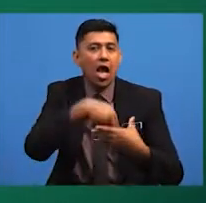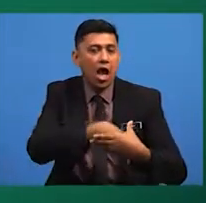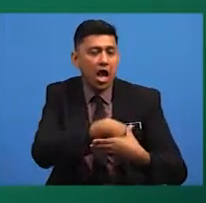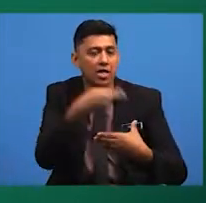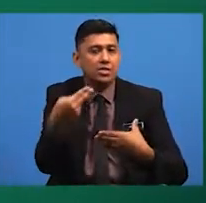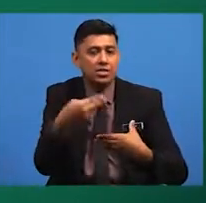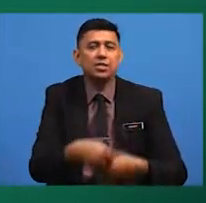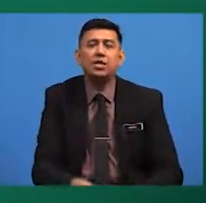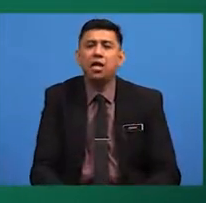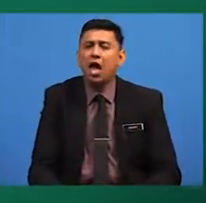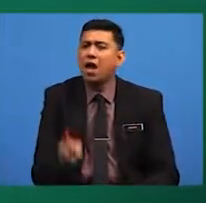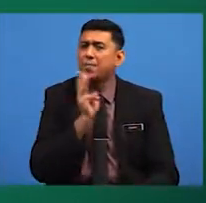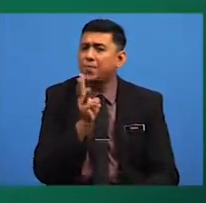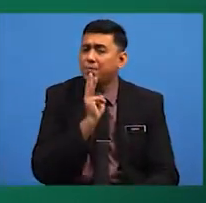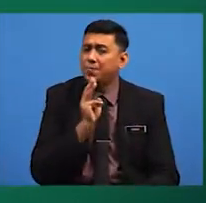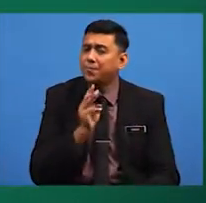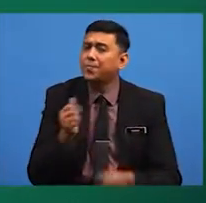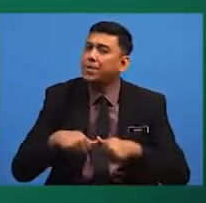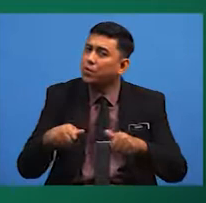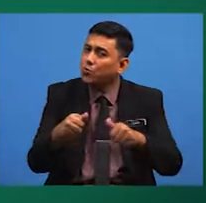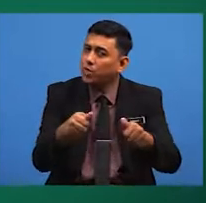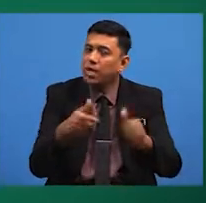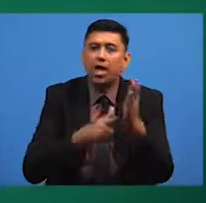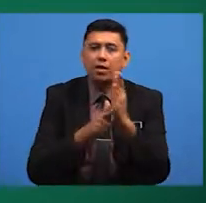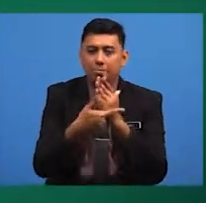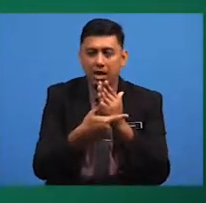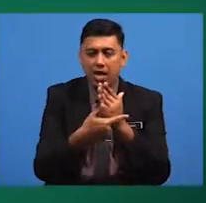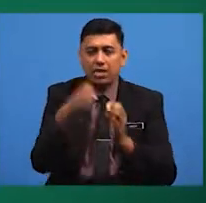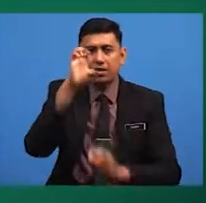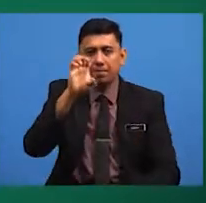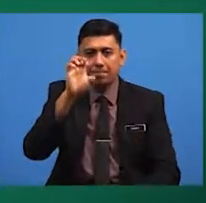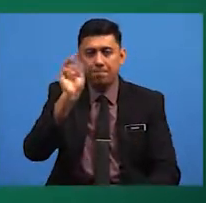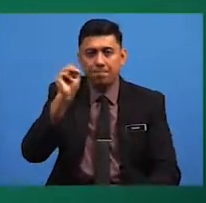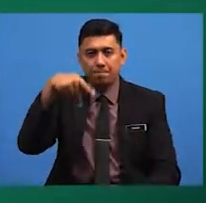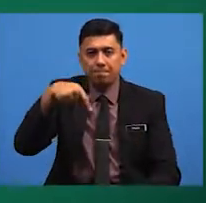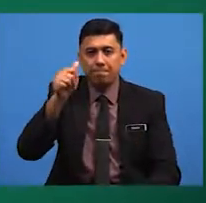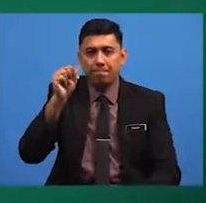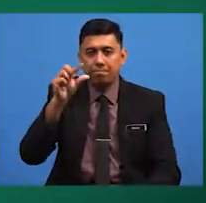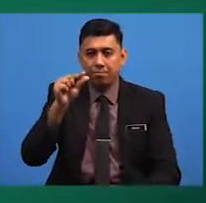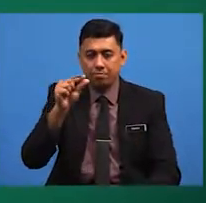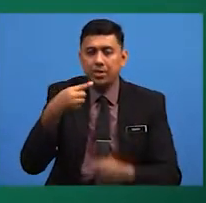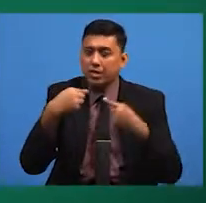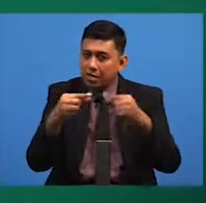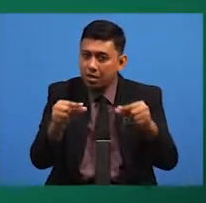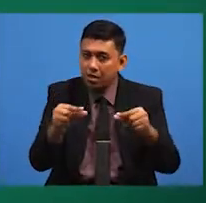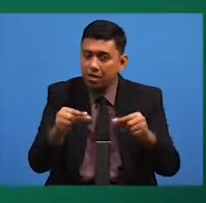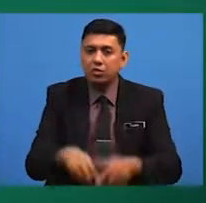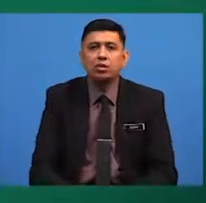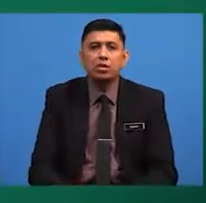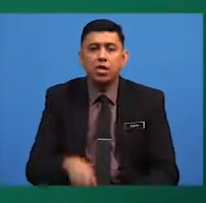apabila air yang mengalir melalui tampangan akan menggerakkan turbin